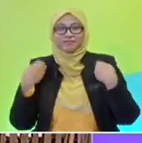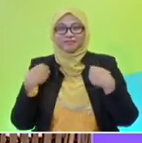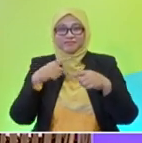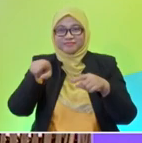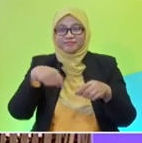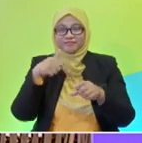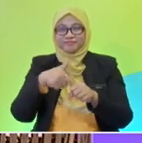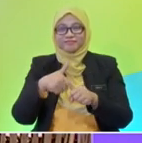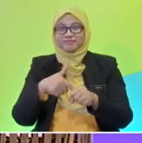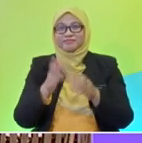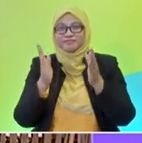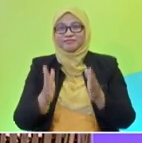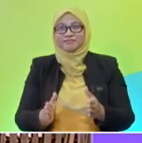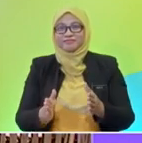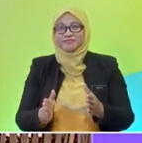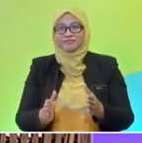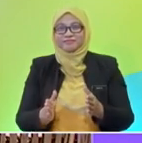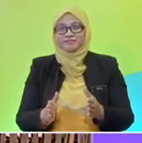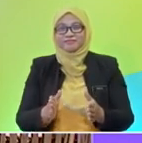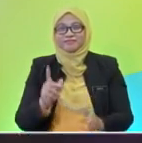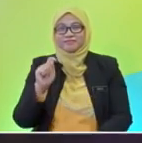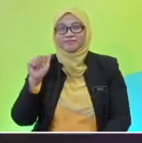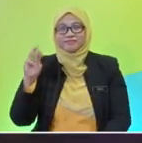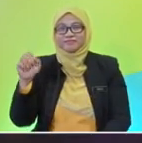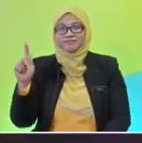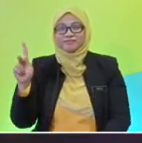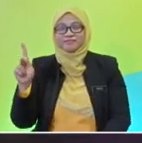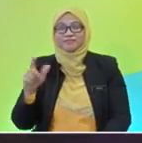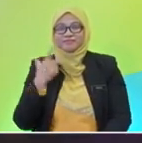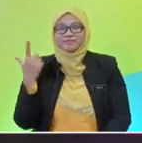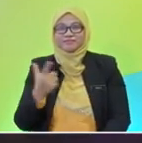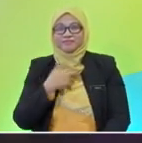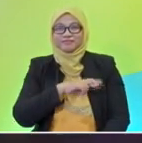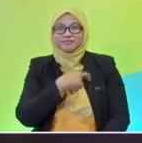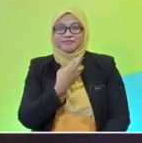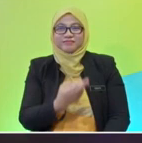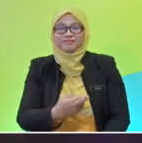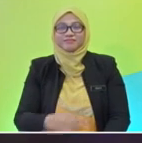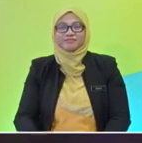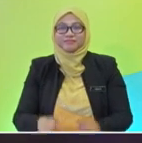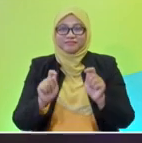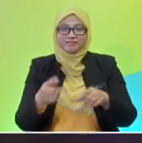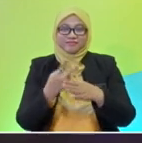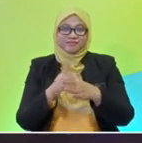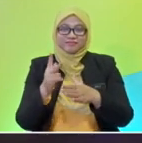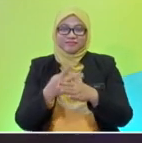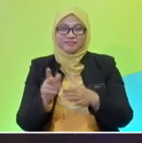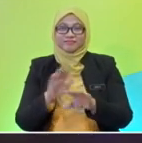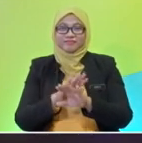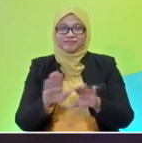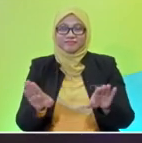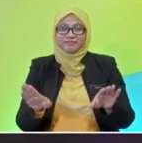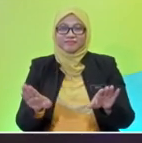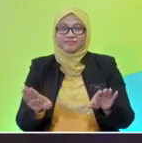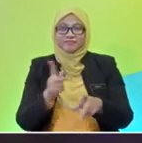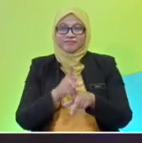tamak selalu rugi. Kita kena berkongsi, cikgu. Berkongsi, apa-apa jangan tamak-tamak. Ilmu, betul. Makanan. Cikgu